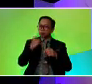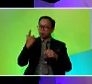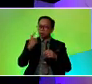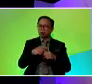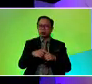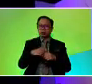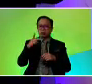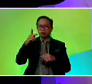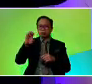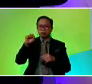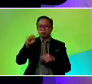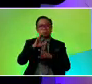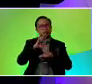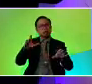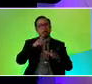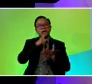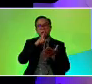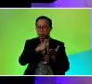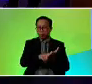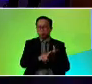tersebut tidak dilaporkan